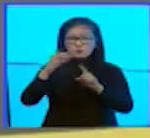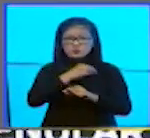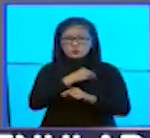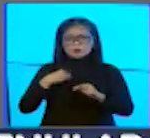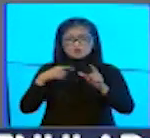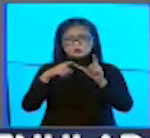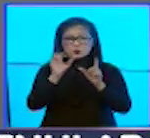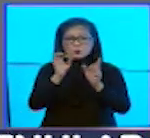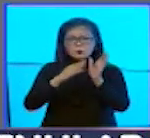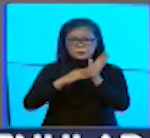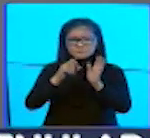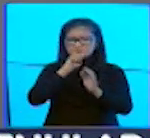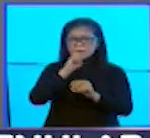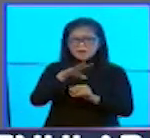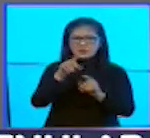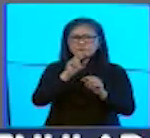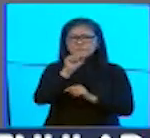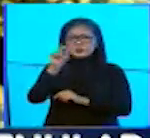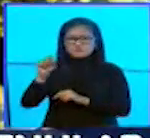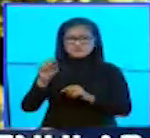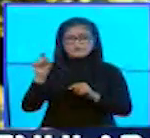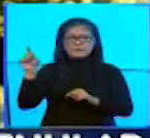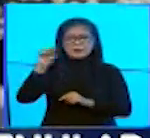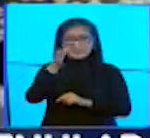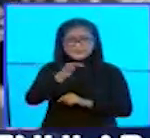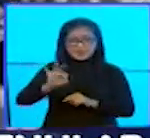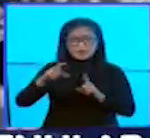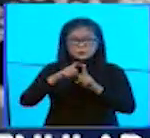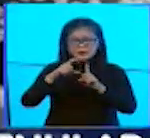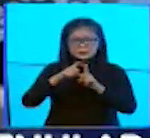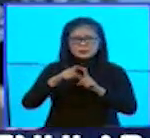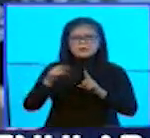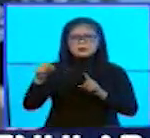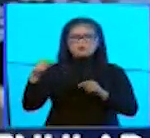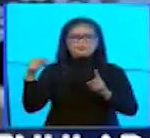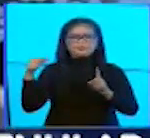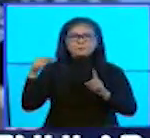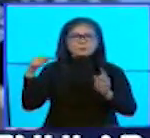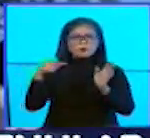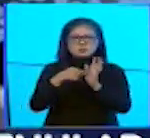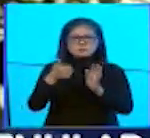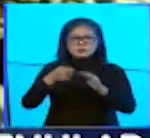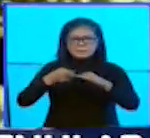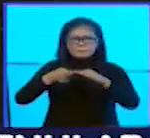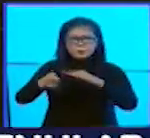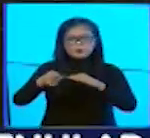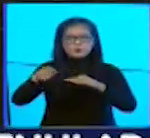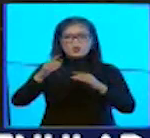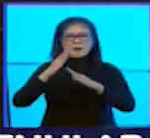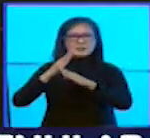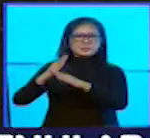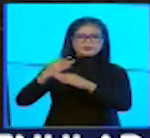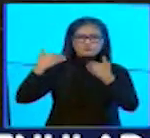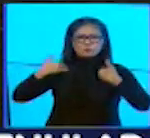varian Delta plus lebih berbahaya lantaran memiliki mutasi lain dan dinilai berpotensi pada pembunuhan antibodi sehingga menimbulkan kekhawatiran